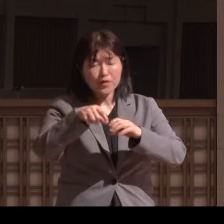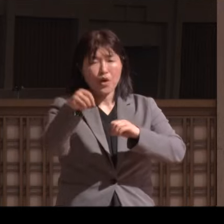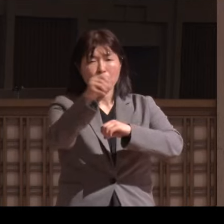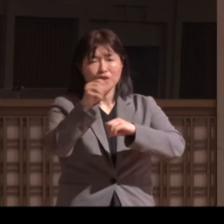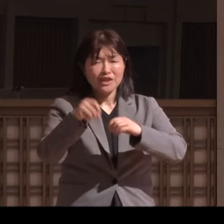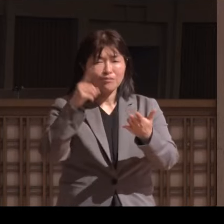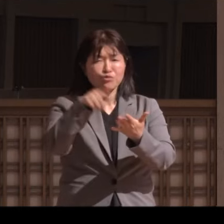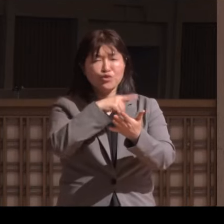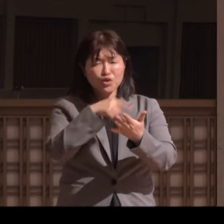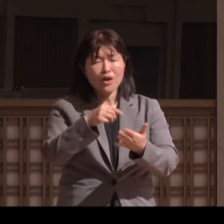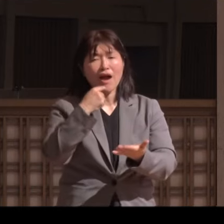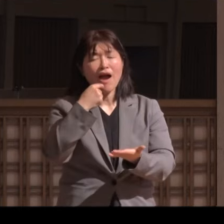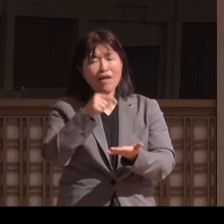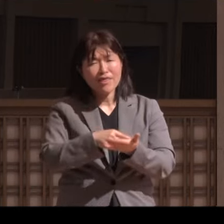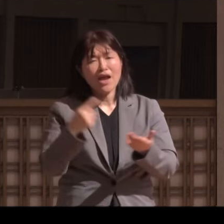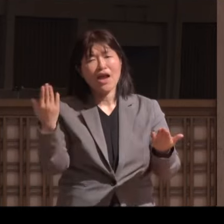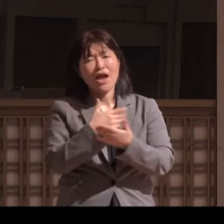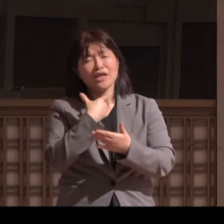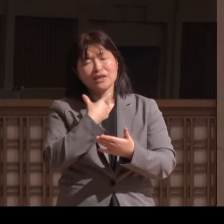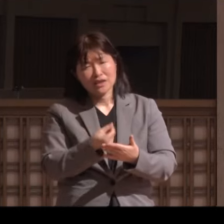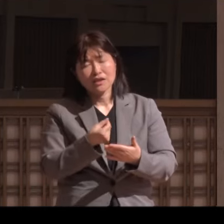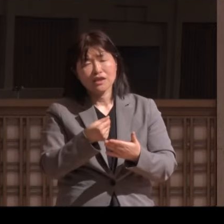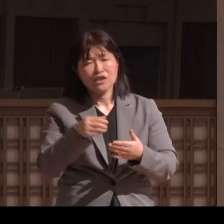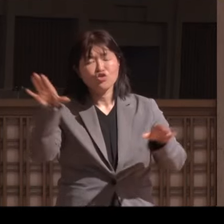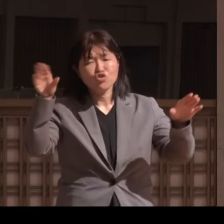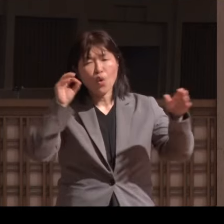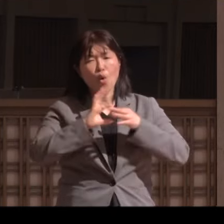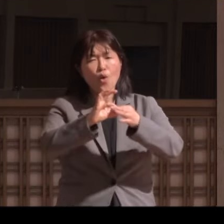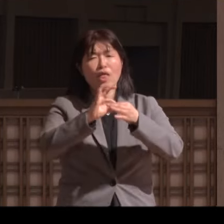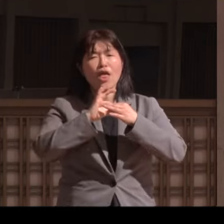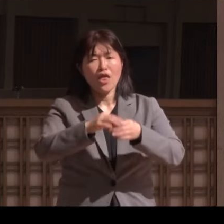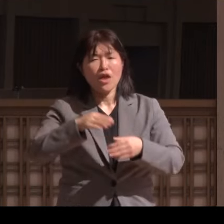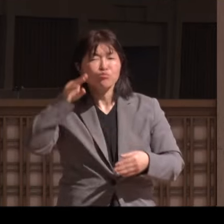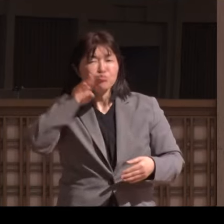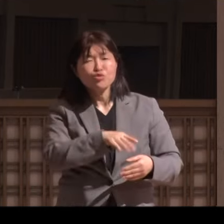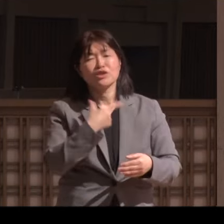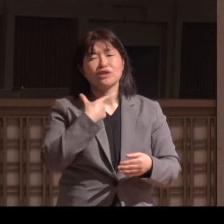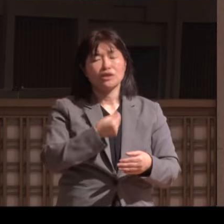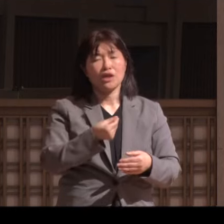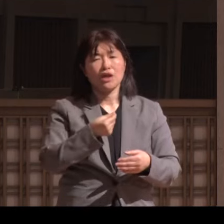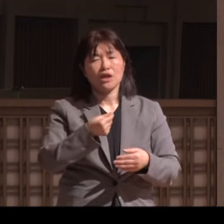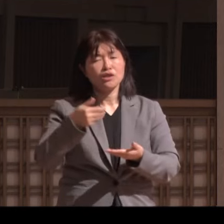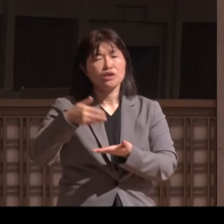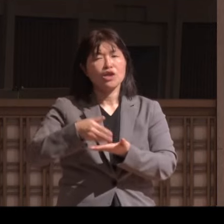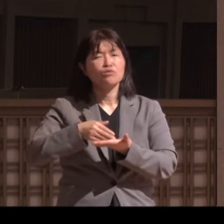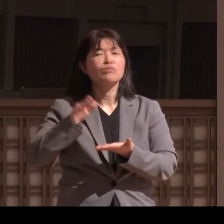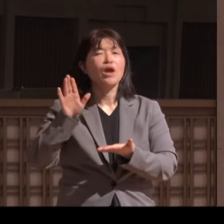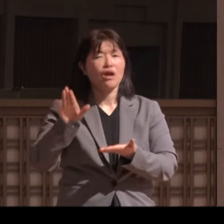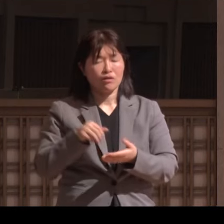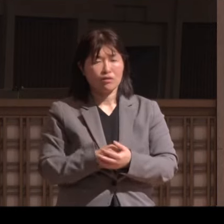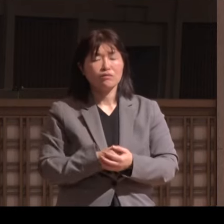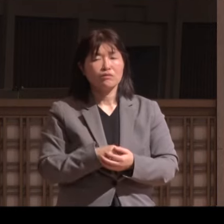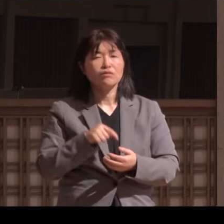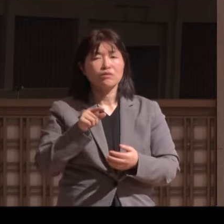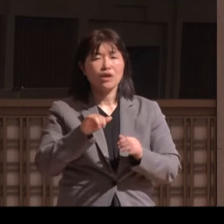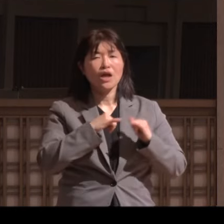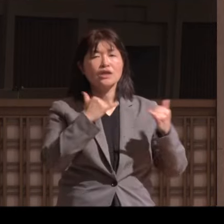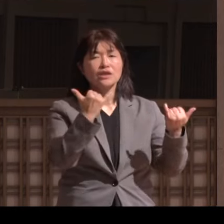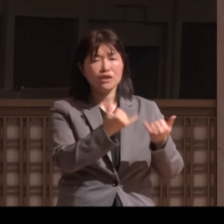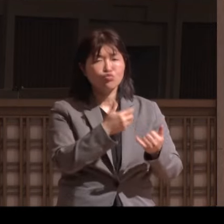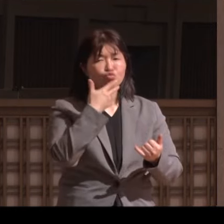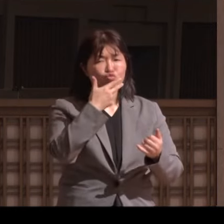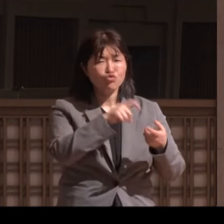勘弁あの便利して欲しいということそしてあと情報の伝達を迅速にして欲しいというお話がございますのでえ今から社会協議会の方